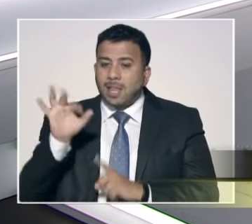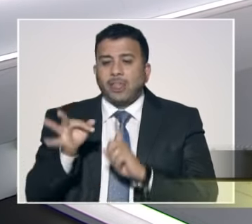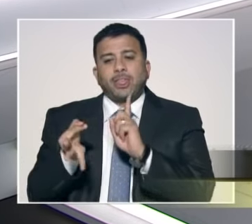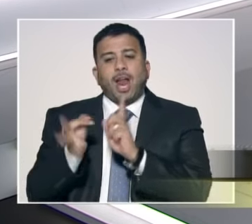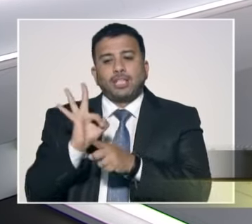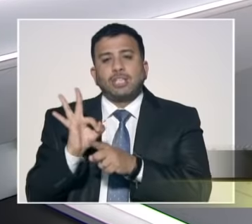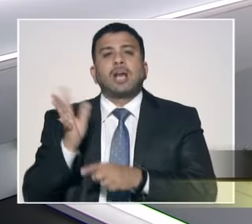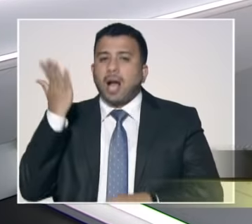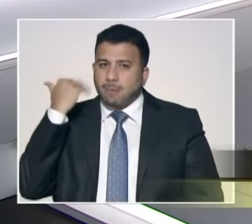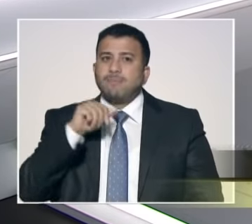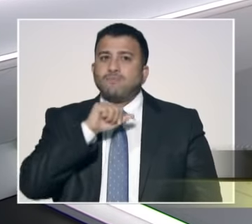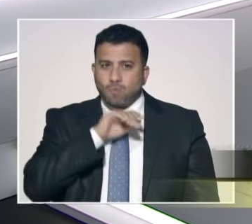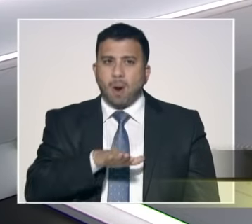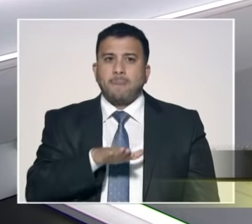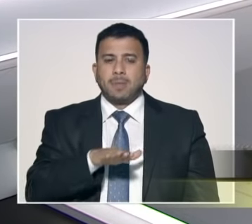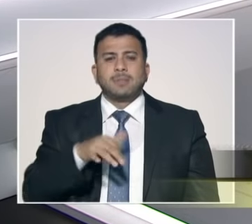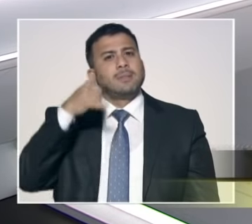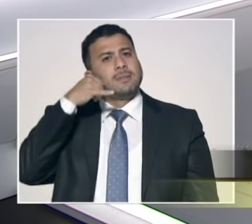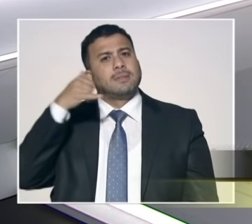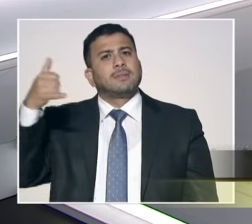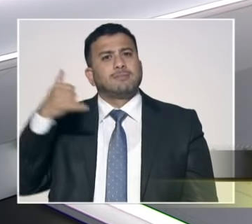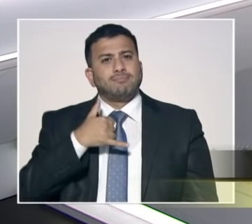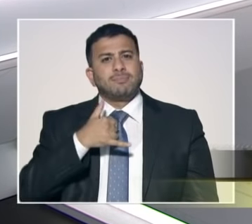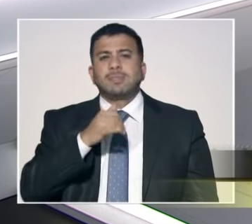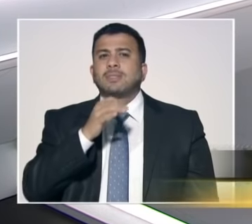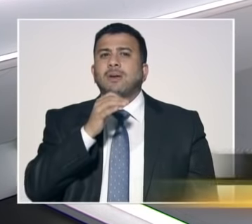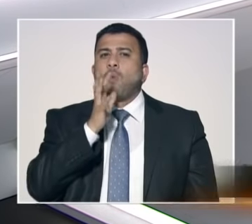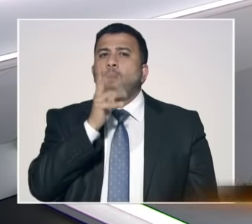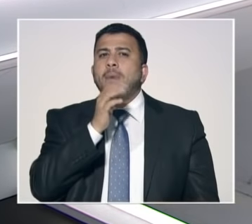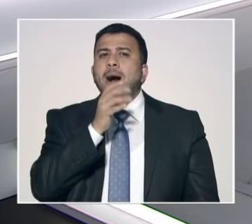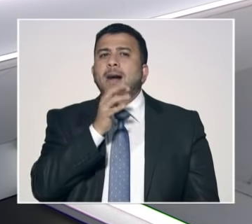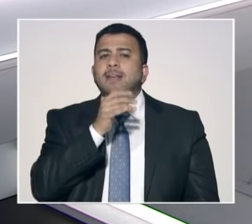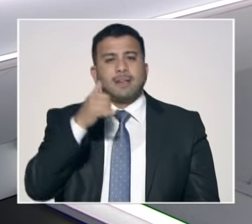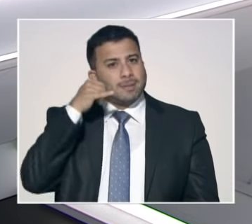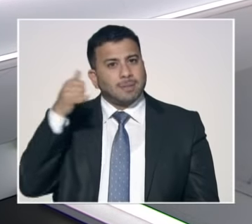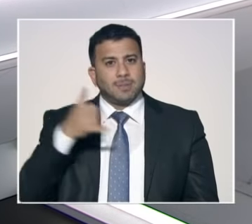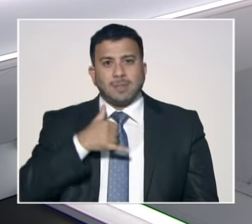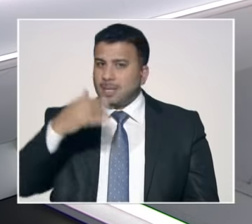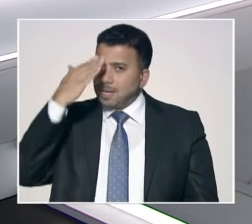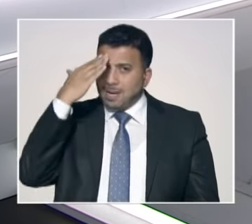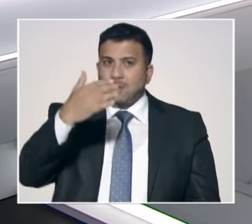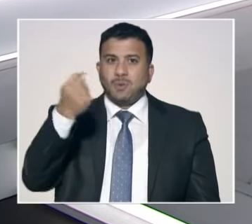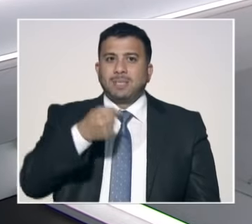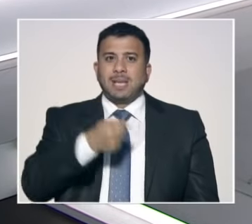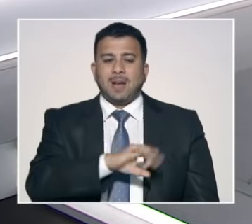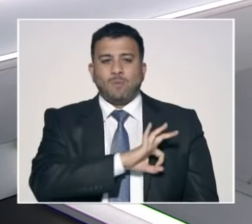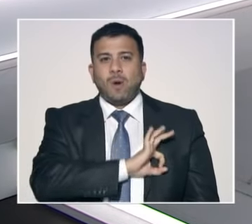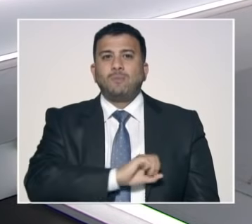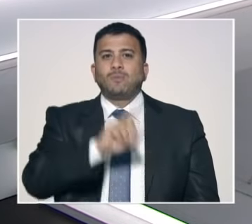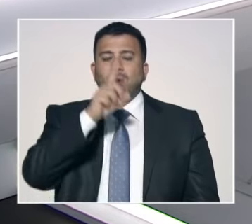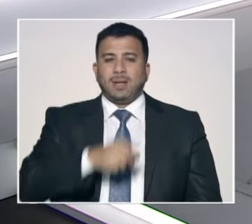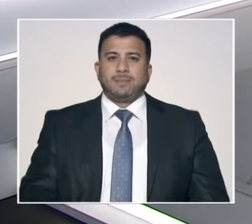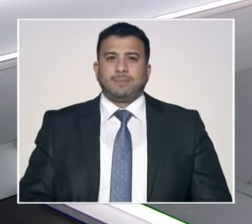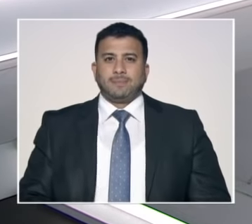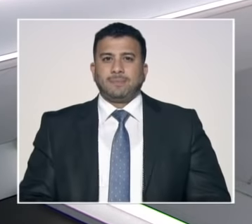13 ركعة. طيب، عندي الأخ علي الآن من عمان، تفضل يا علي. السلام عليكم. عليكم السلام ورحمة